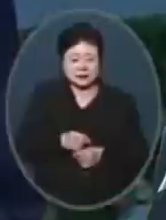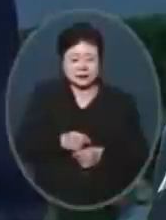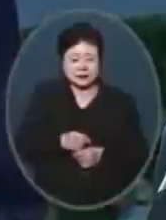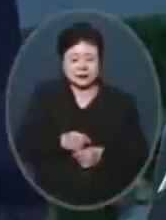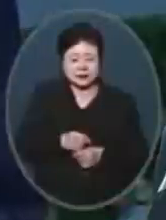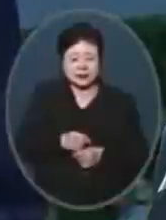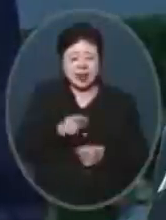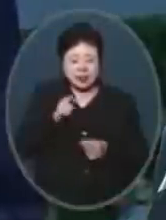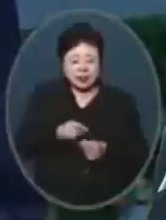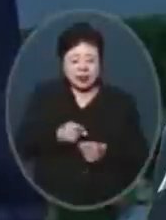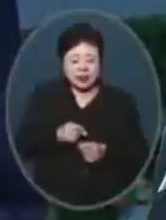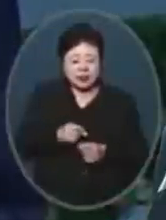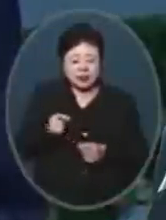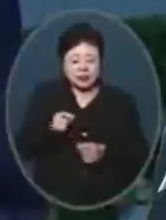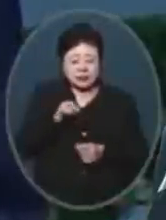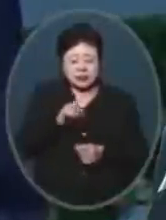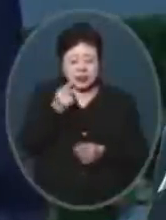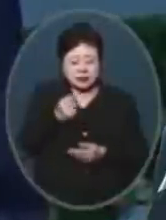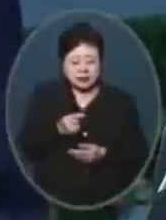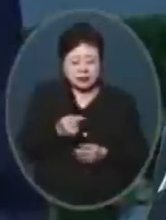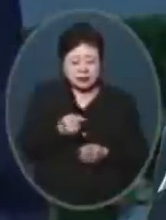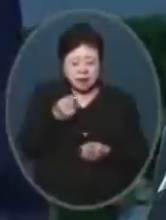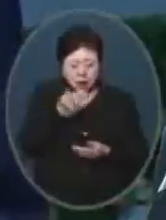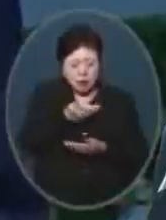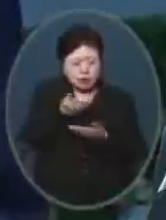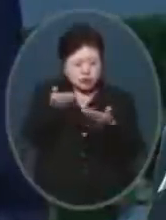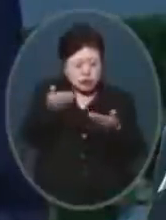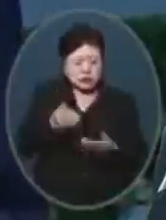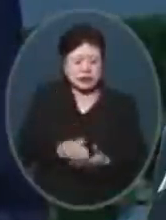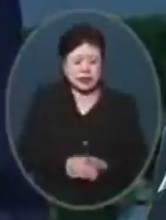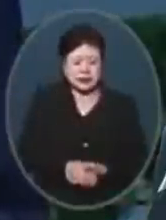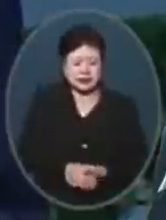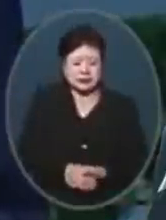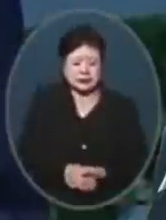어디 가서 떡을 사서 이 사람들을 먹게 하겠느냐.